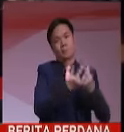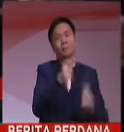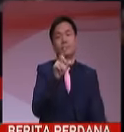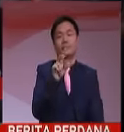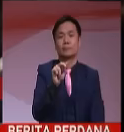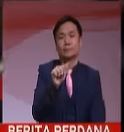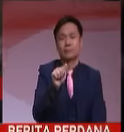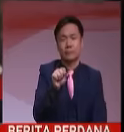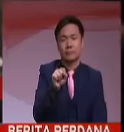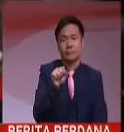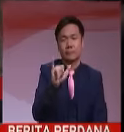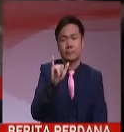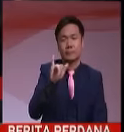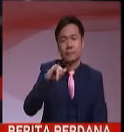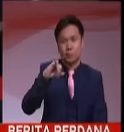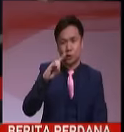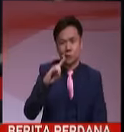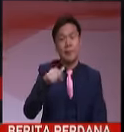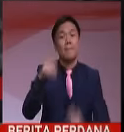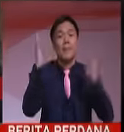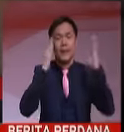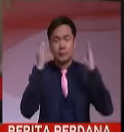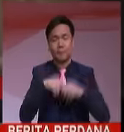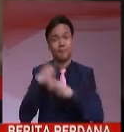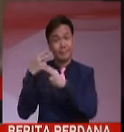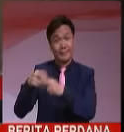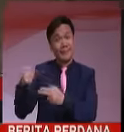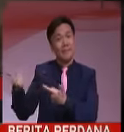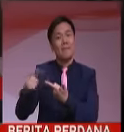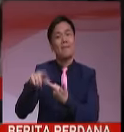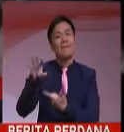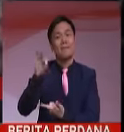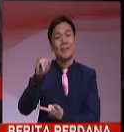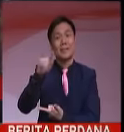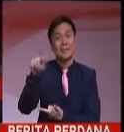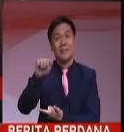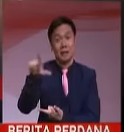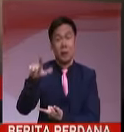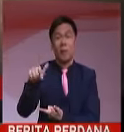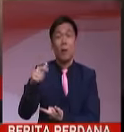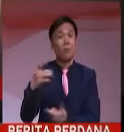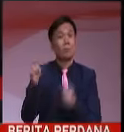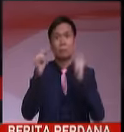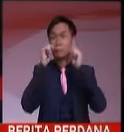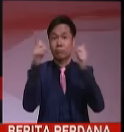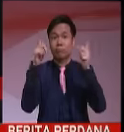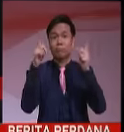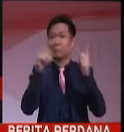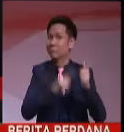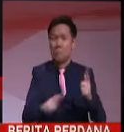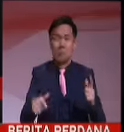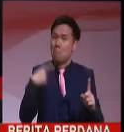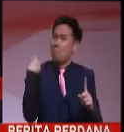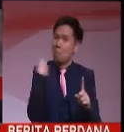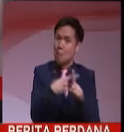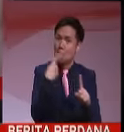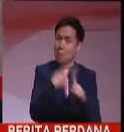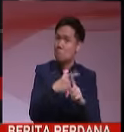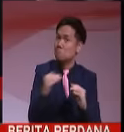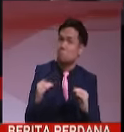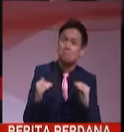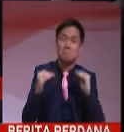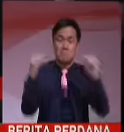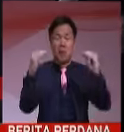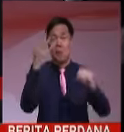seorang lagi anggota kumpulan hijau Faizal turut teruji dengan Perkembangan positif industri nasyid yang menurutnya dapat